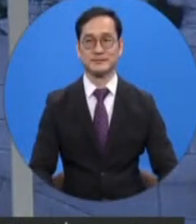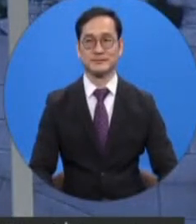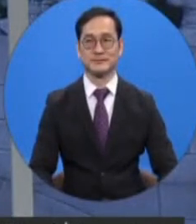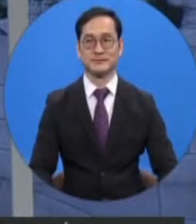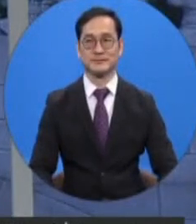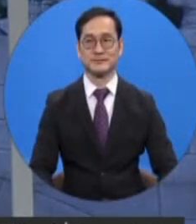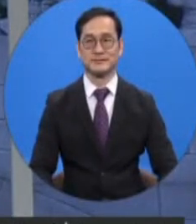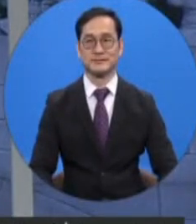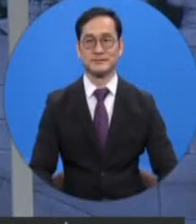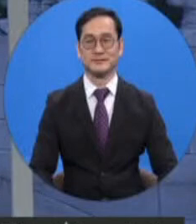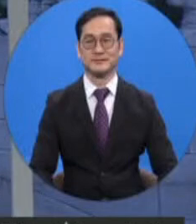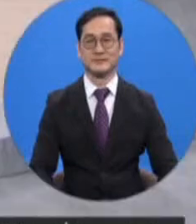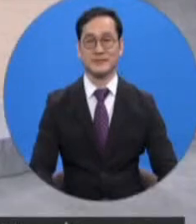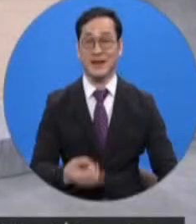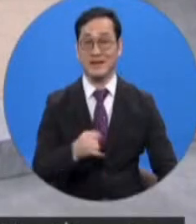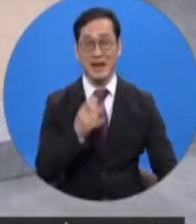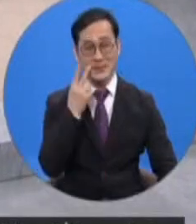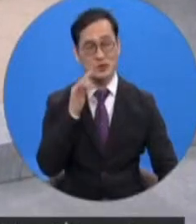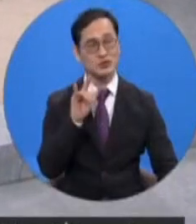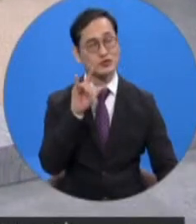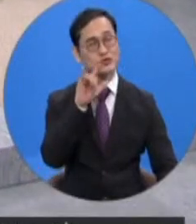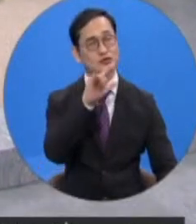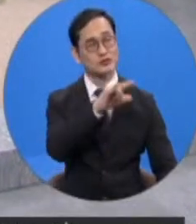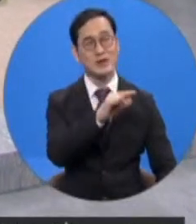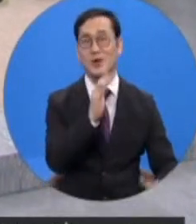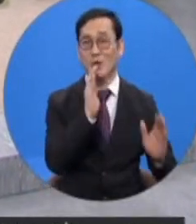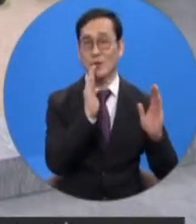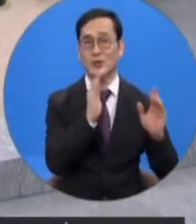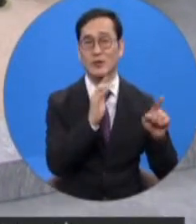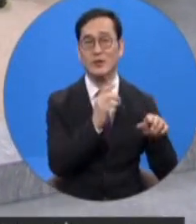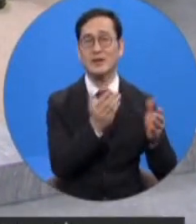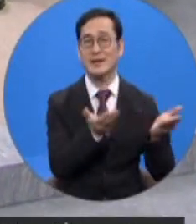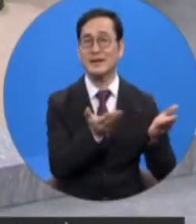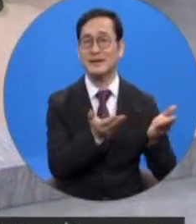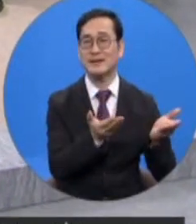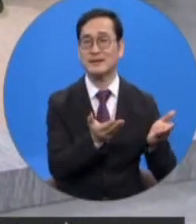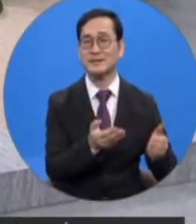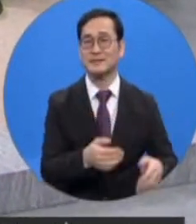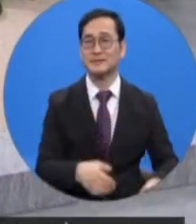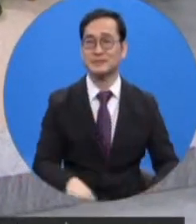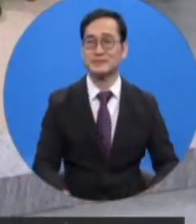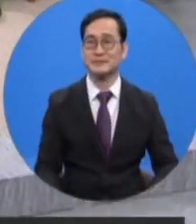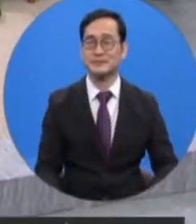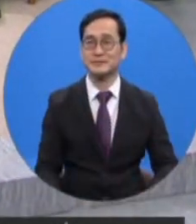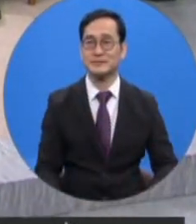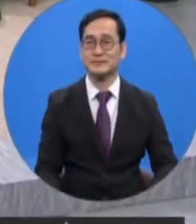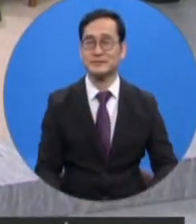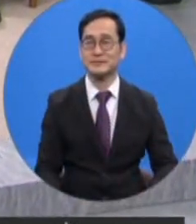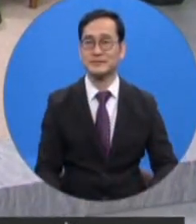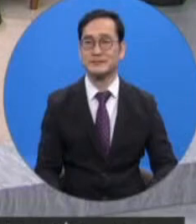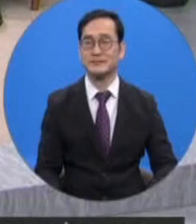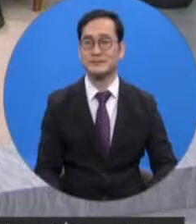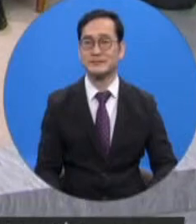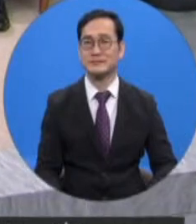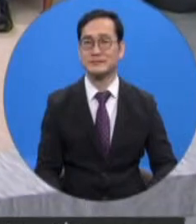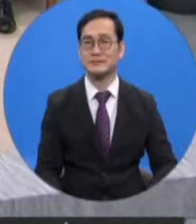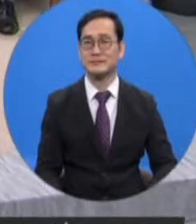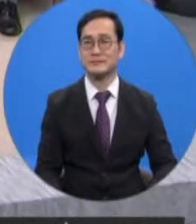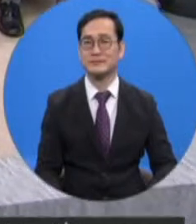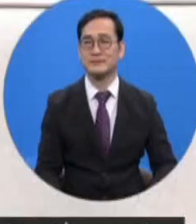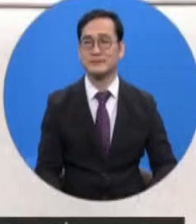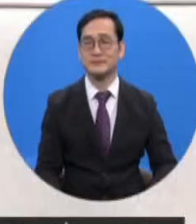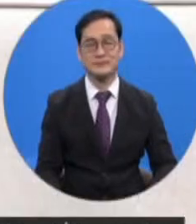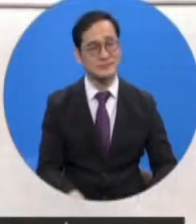중이잖아요. 아버지 뭐 정치했던 거에 대해서 고맙다고 말 드셔보셨습니까? 그런 말 못